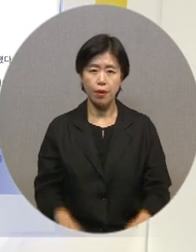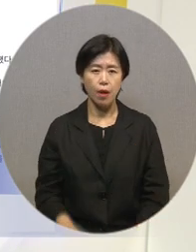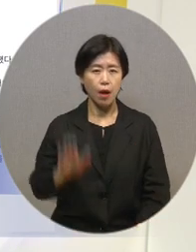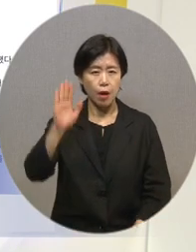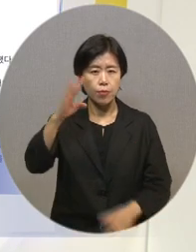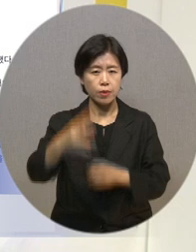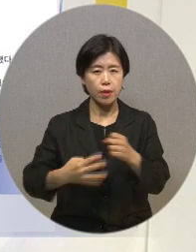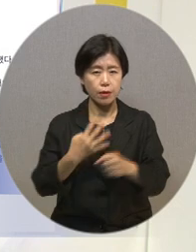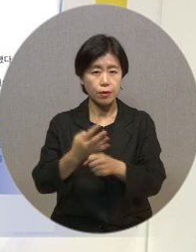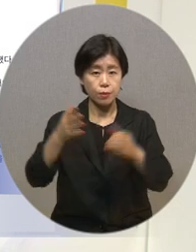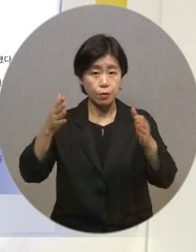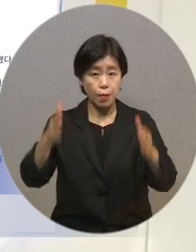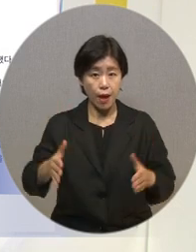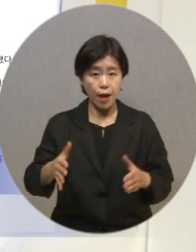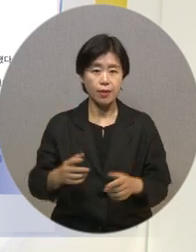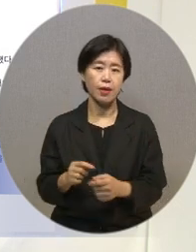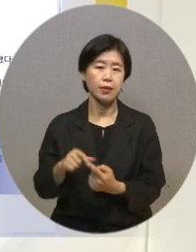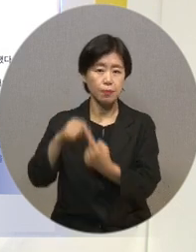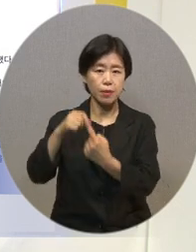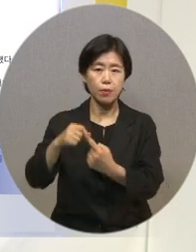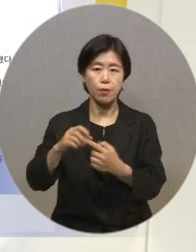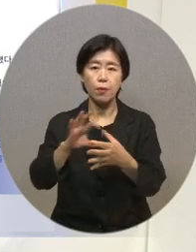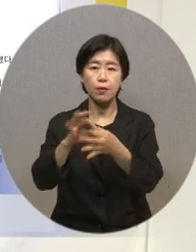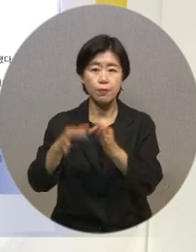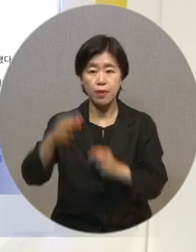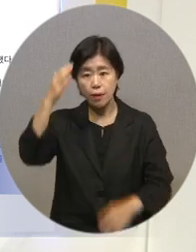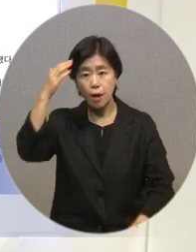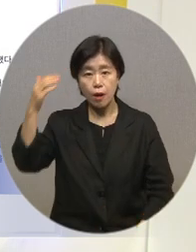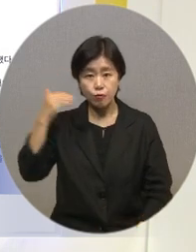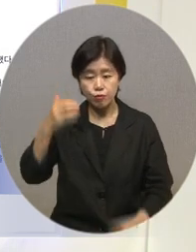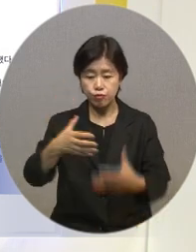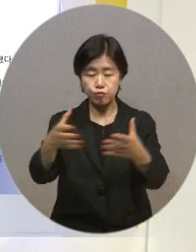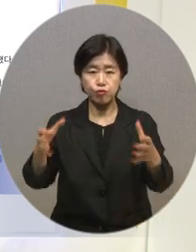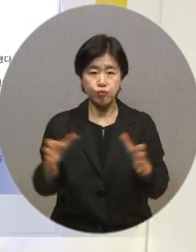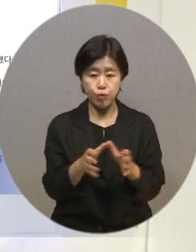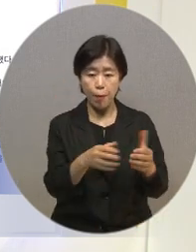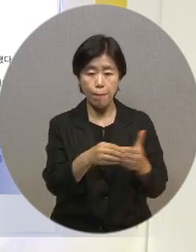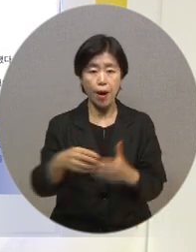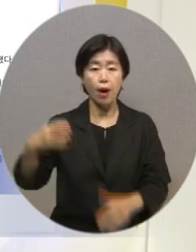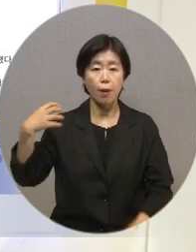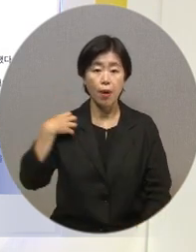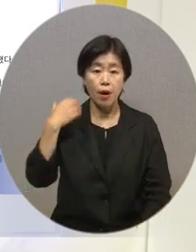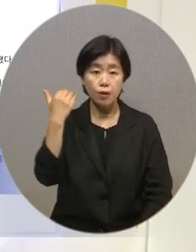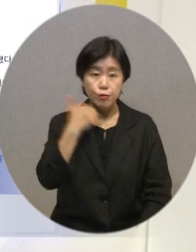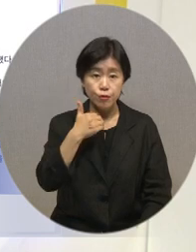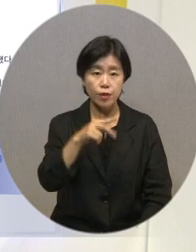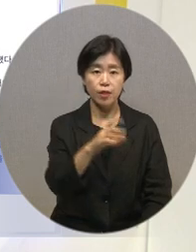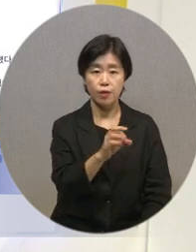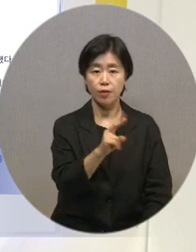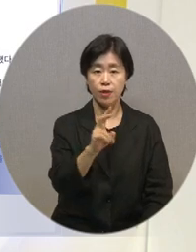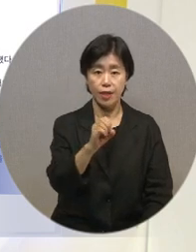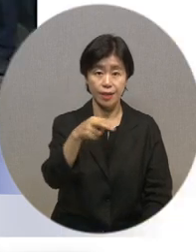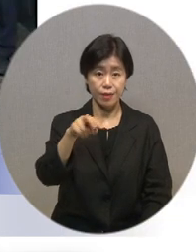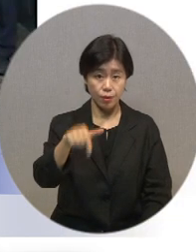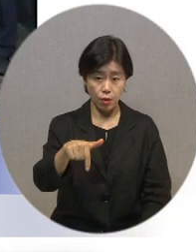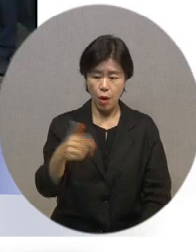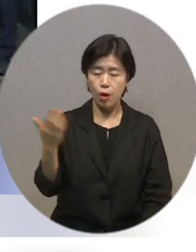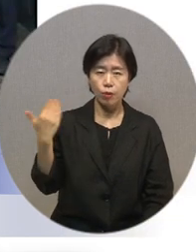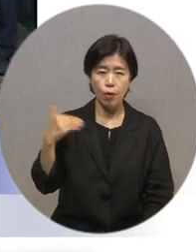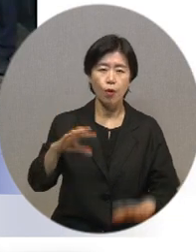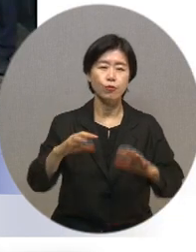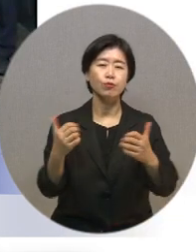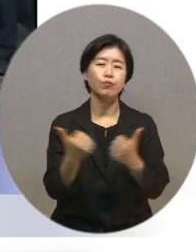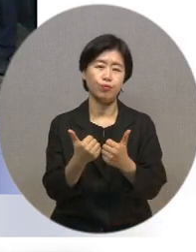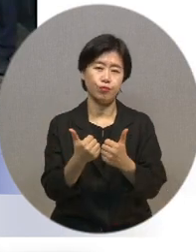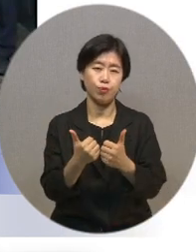4년간 스페셜 올림픽 코리아를 이끌 제 5대 회장으로 정양석 전 국회의원이 선출됐습니다 스페셜